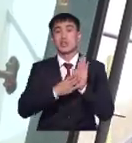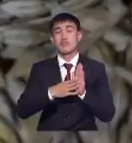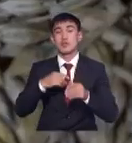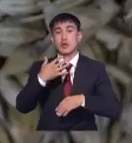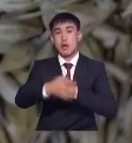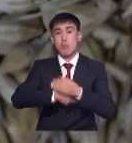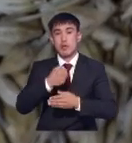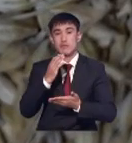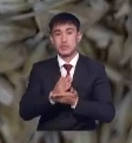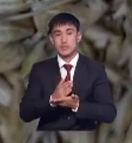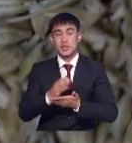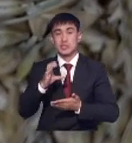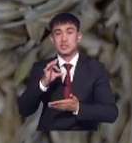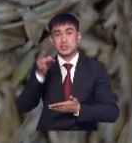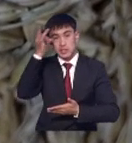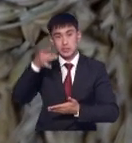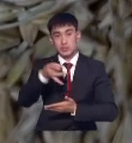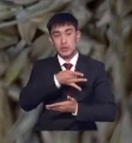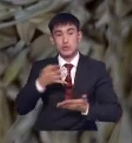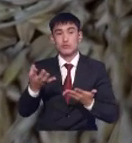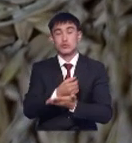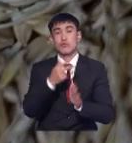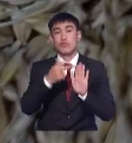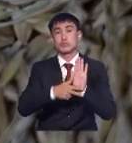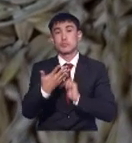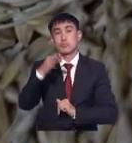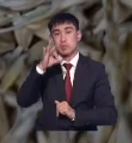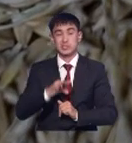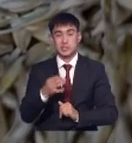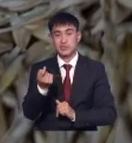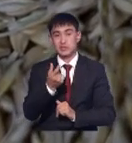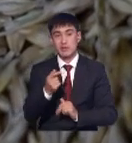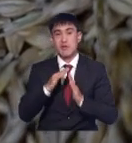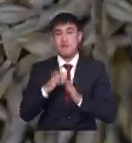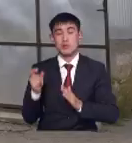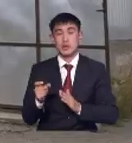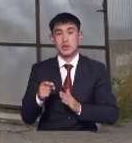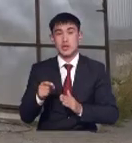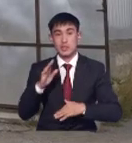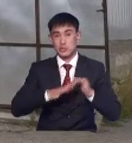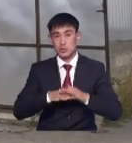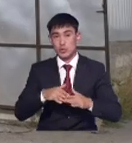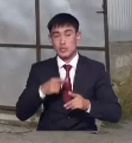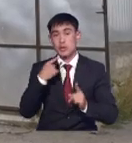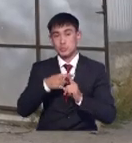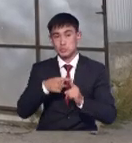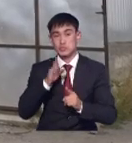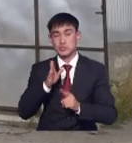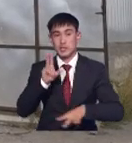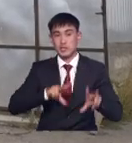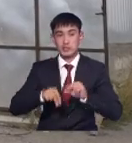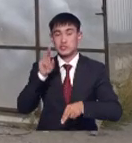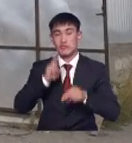что в Сарканском районе собрано уже 85% урожая зерновых. Фермеры края настроены оптимистично и